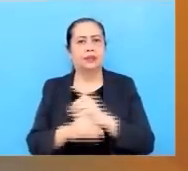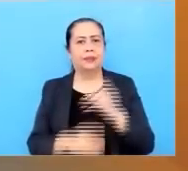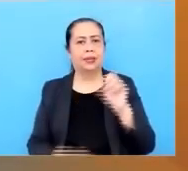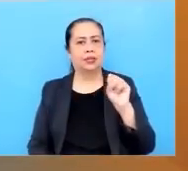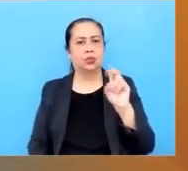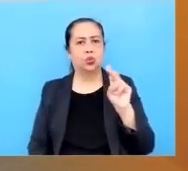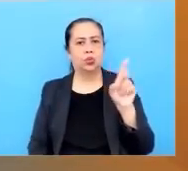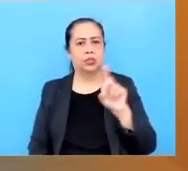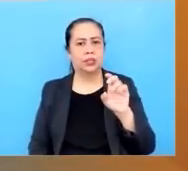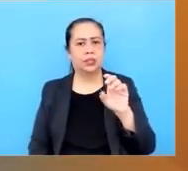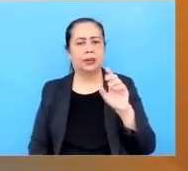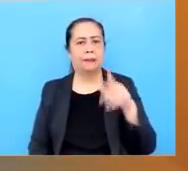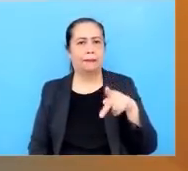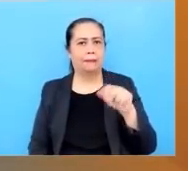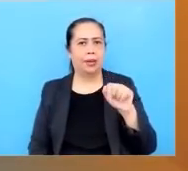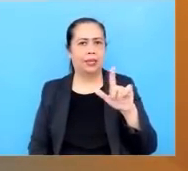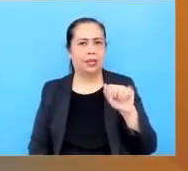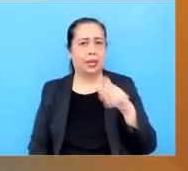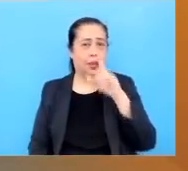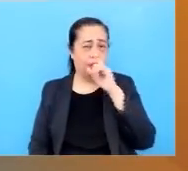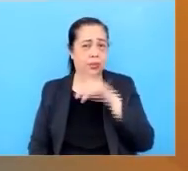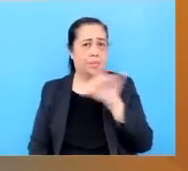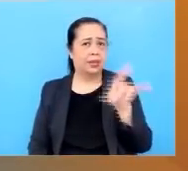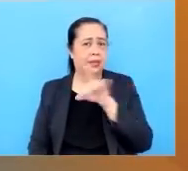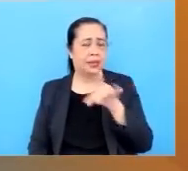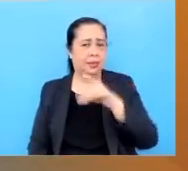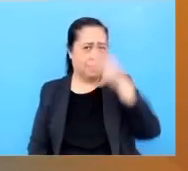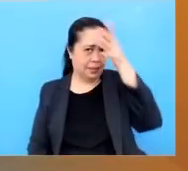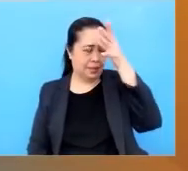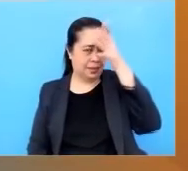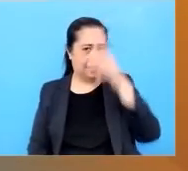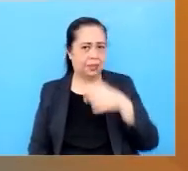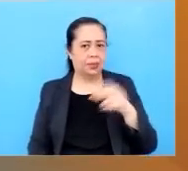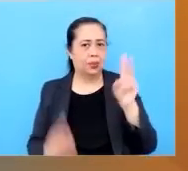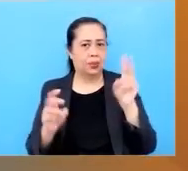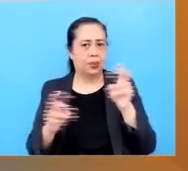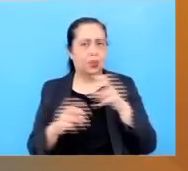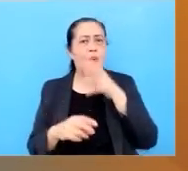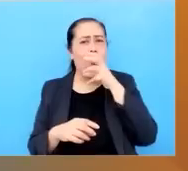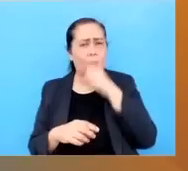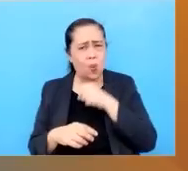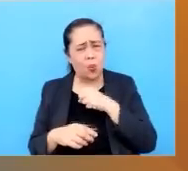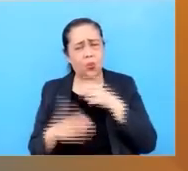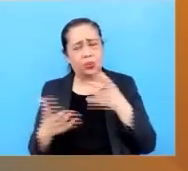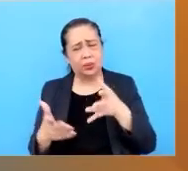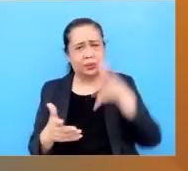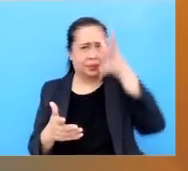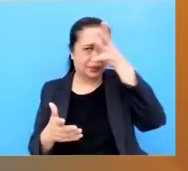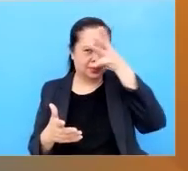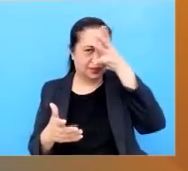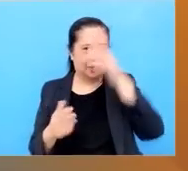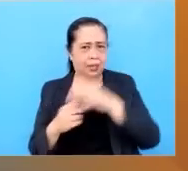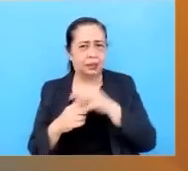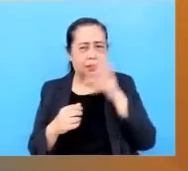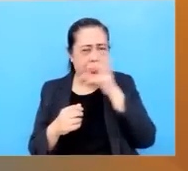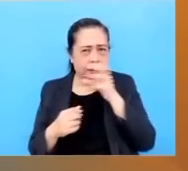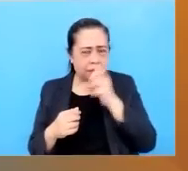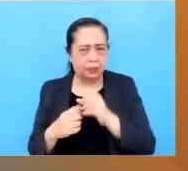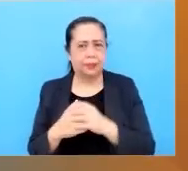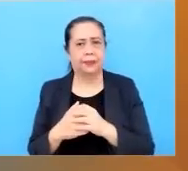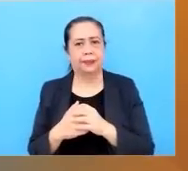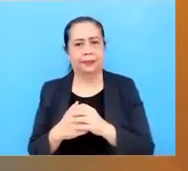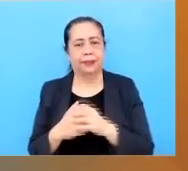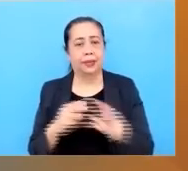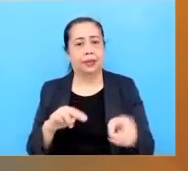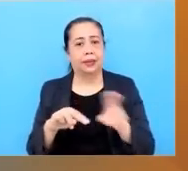Padilla Tuano ang kanyang 88 years old na ama. Tinawag niyang old and aging ang kanyang ama o tumatanda na raw. Idagdag